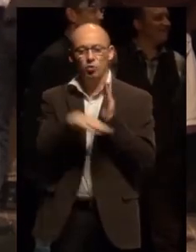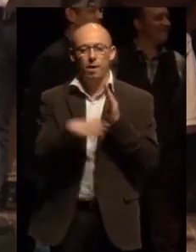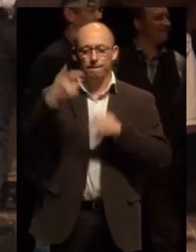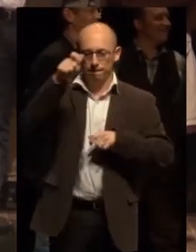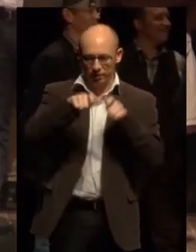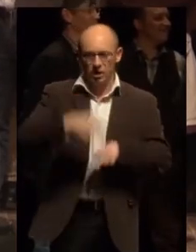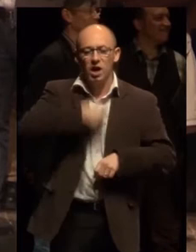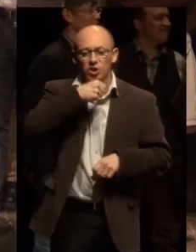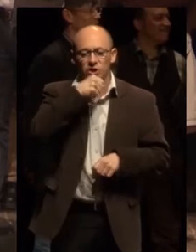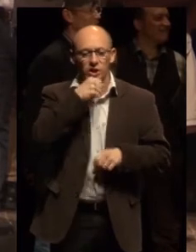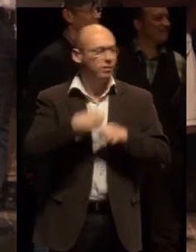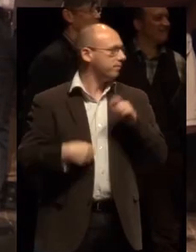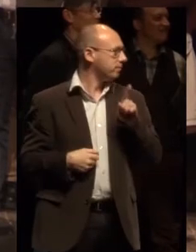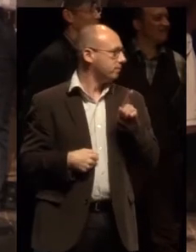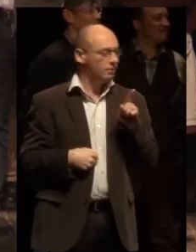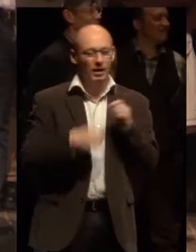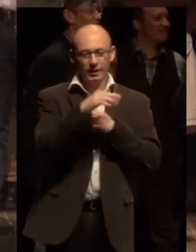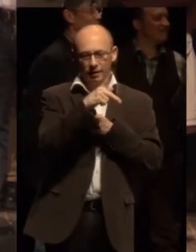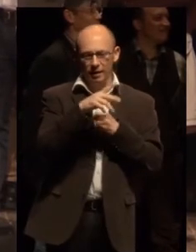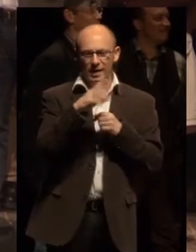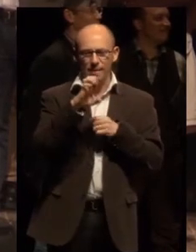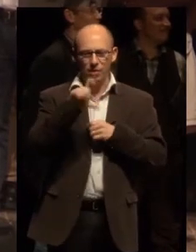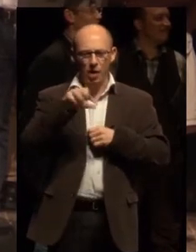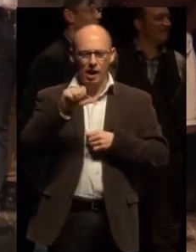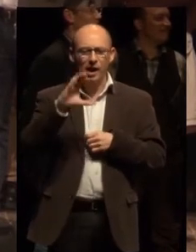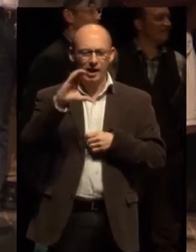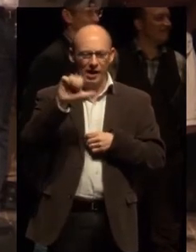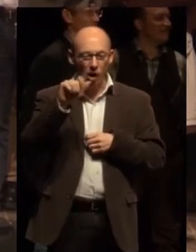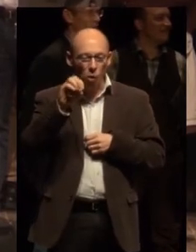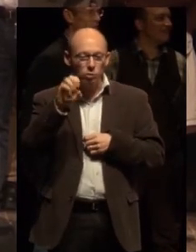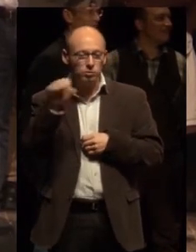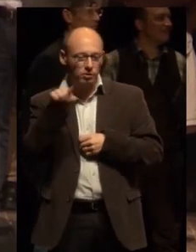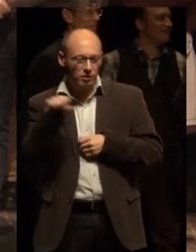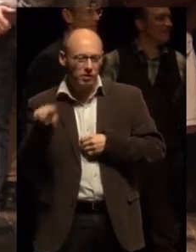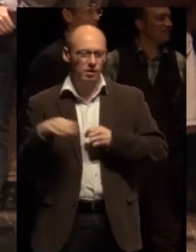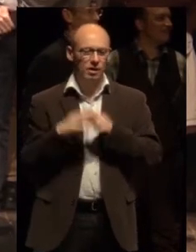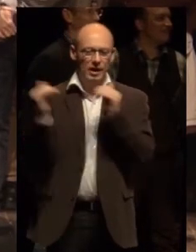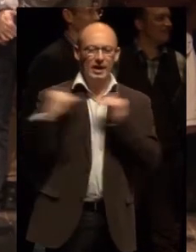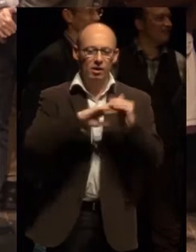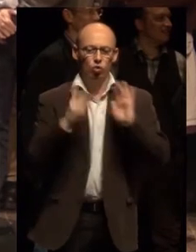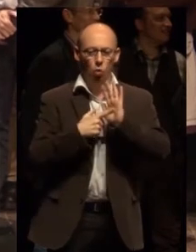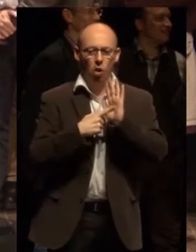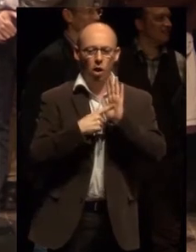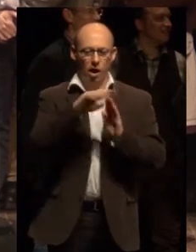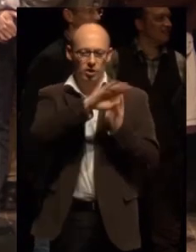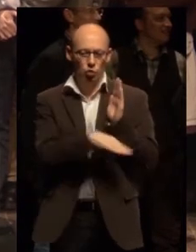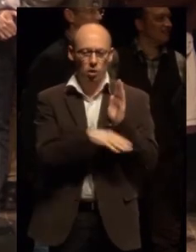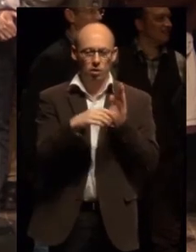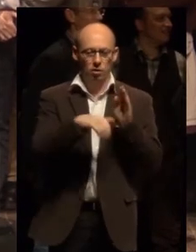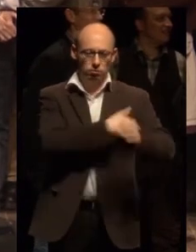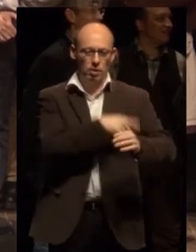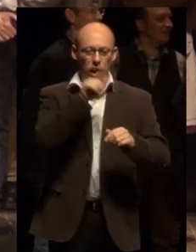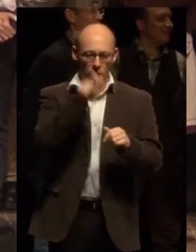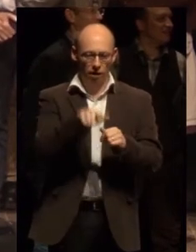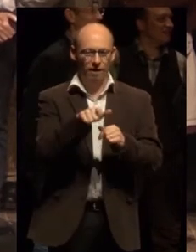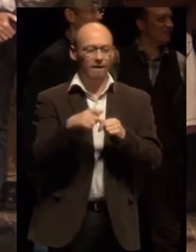âgées, donc Vincent qui est là. Emmanuel Carroze, adjoint à l'égalité des droits, qui est lui, je peux le redire